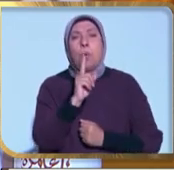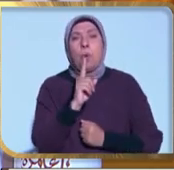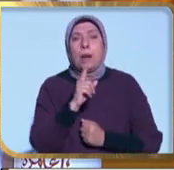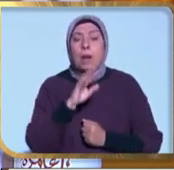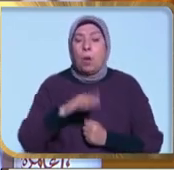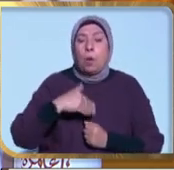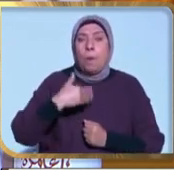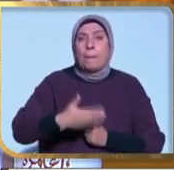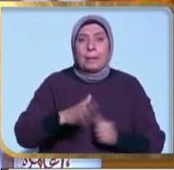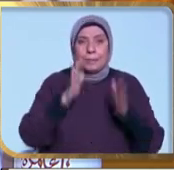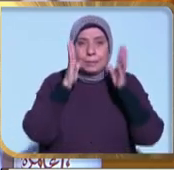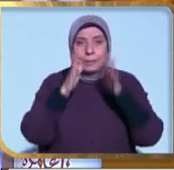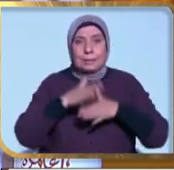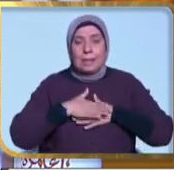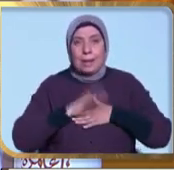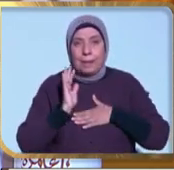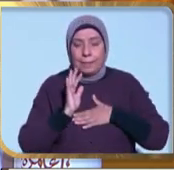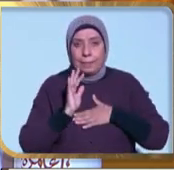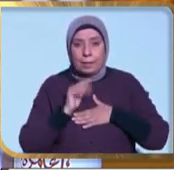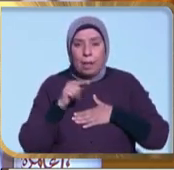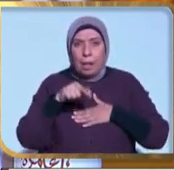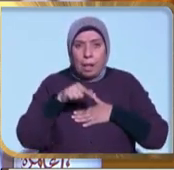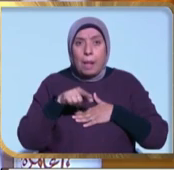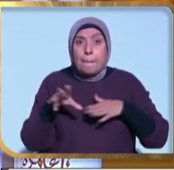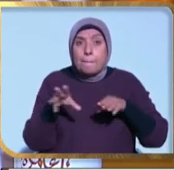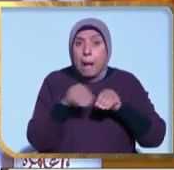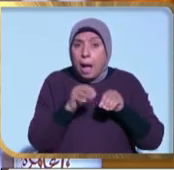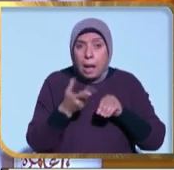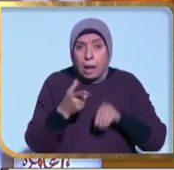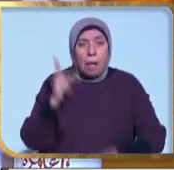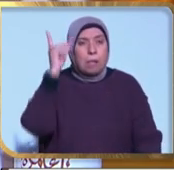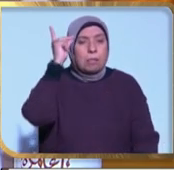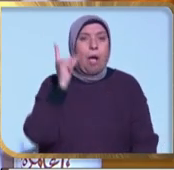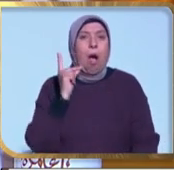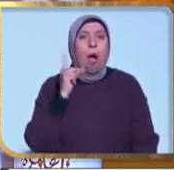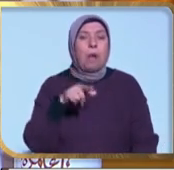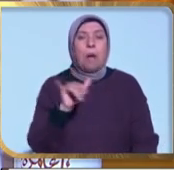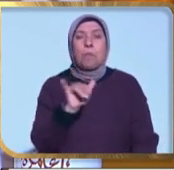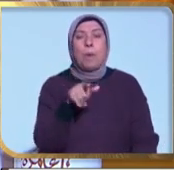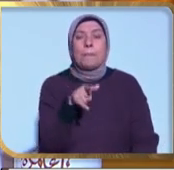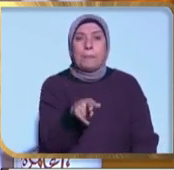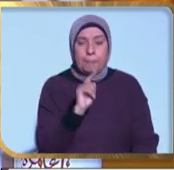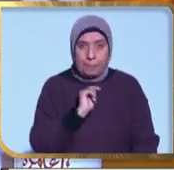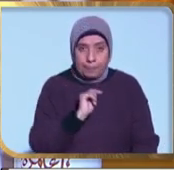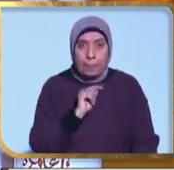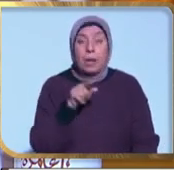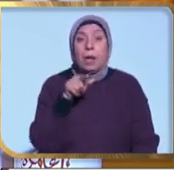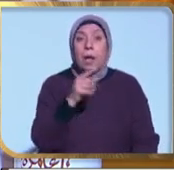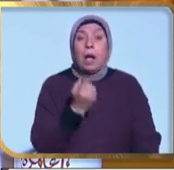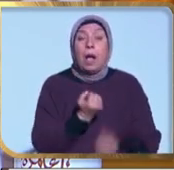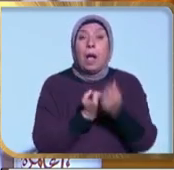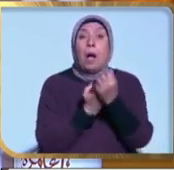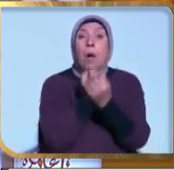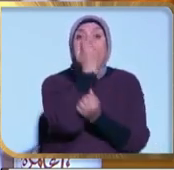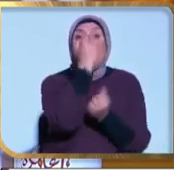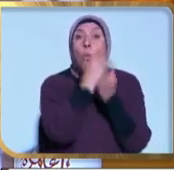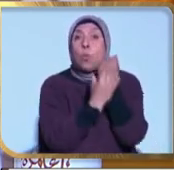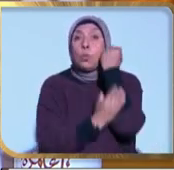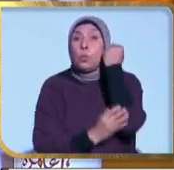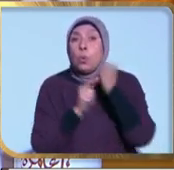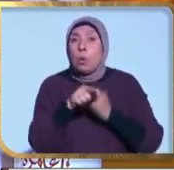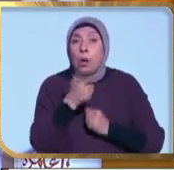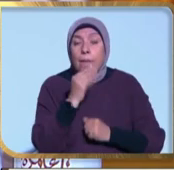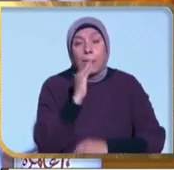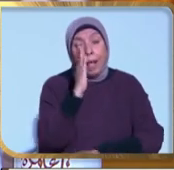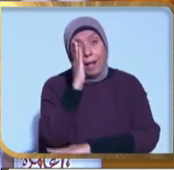في الصلاه الطهاره دي بالوضوء وذكرنا الوضوء لان الوضوء هو الاصل ما